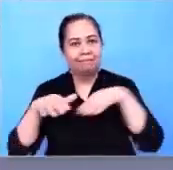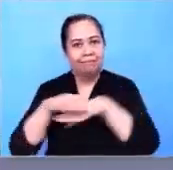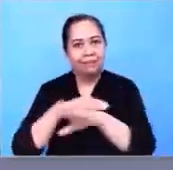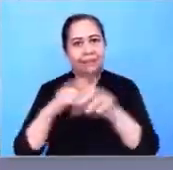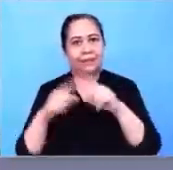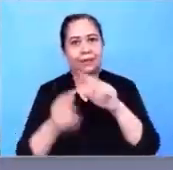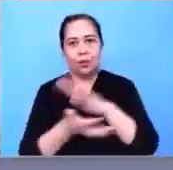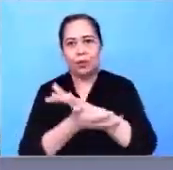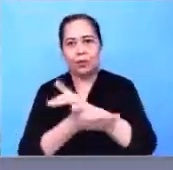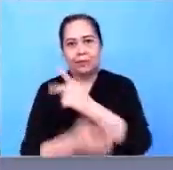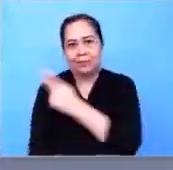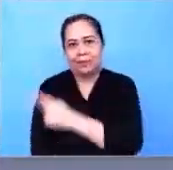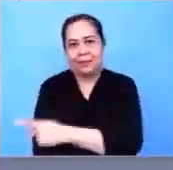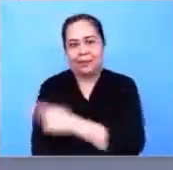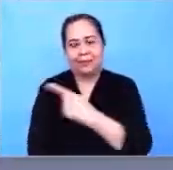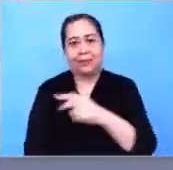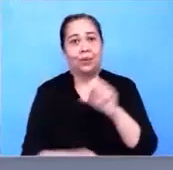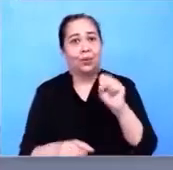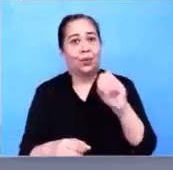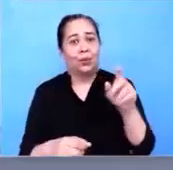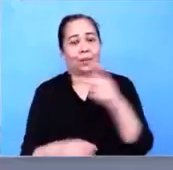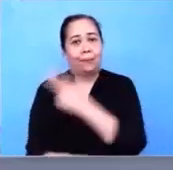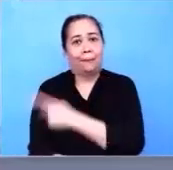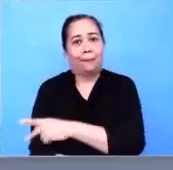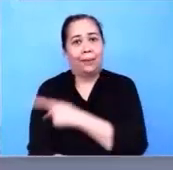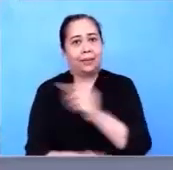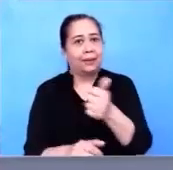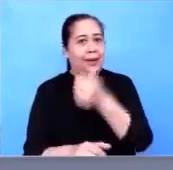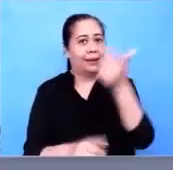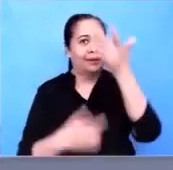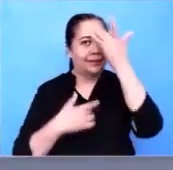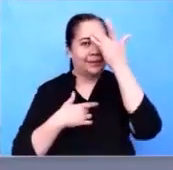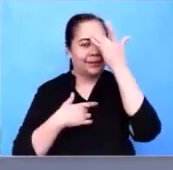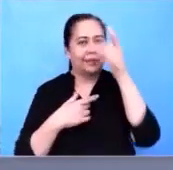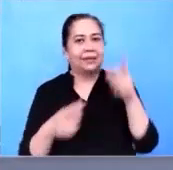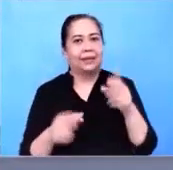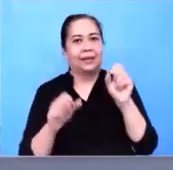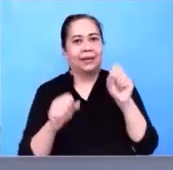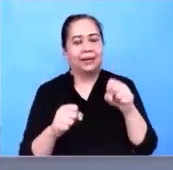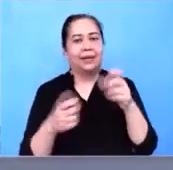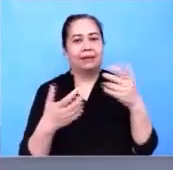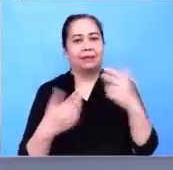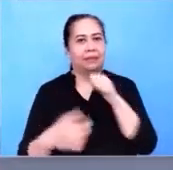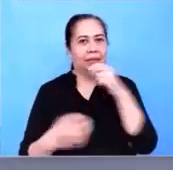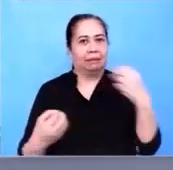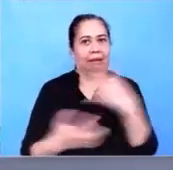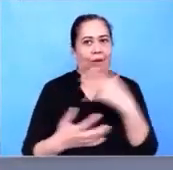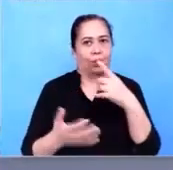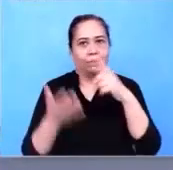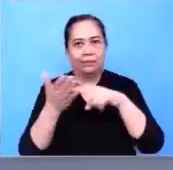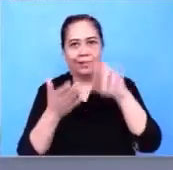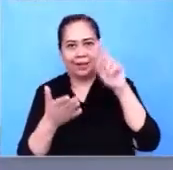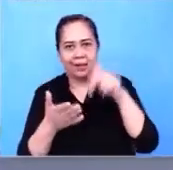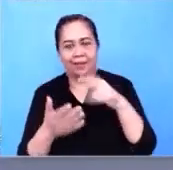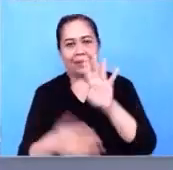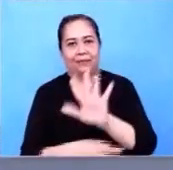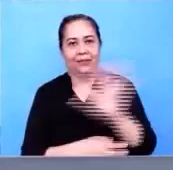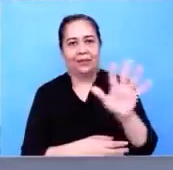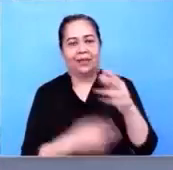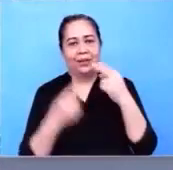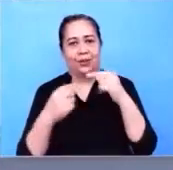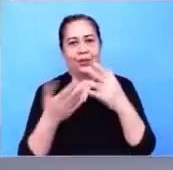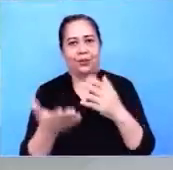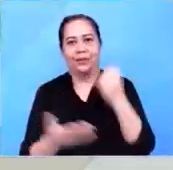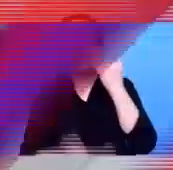COVID-19. Kaya ang mga pasyenteng may ibang sakit, hindi na natatakot magpa-check up. Nasa frontline ng balitang yan, si Jenny